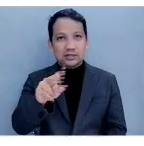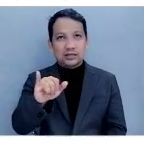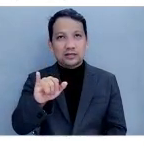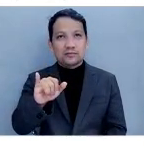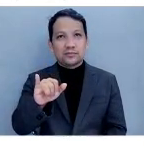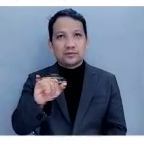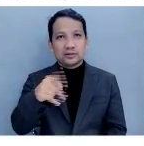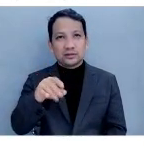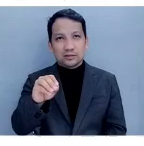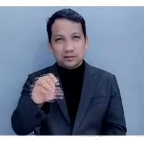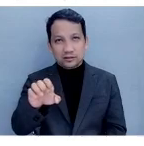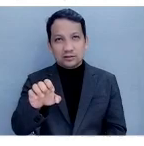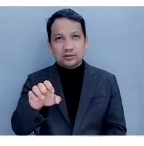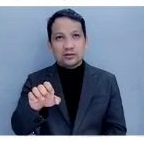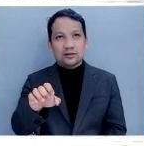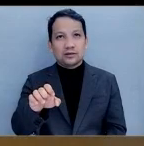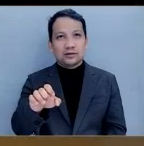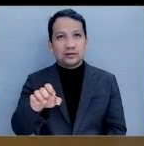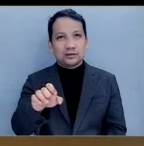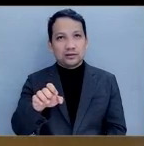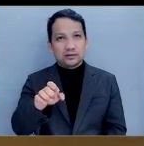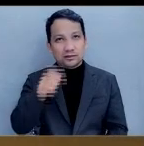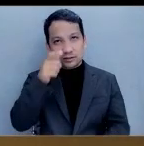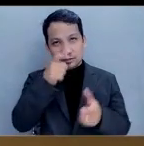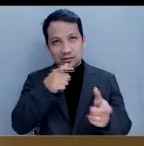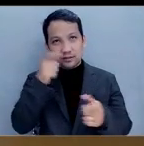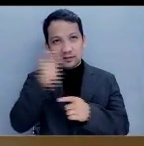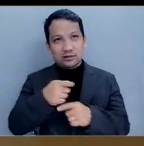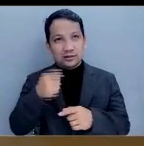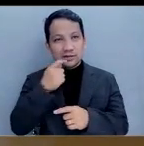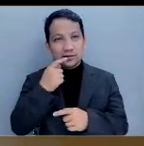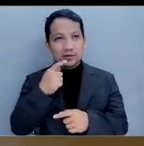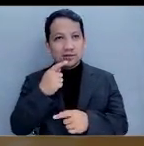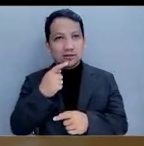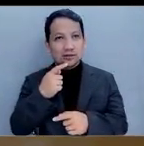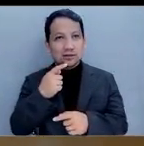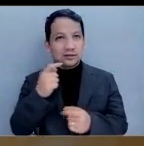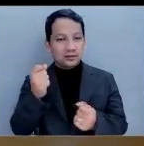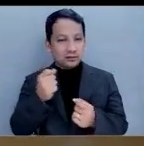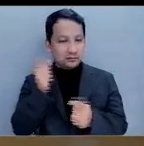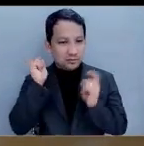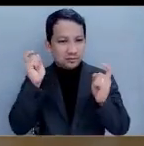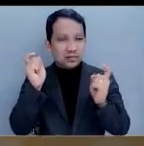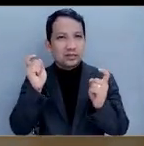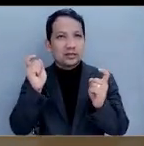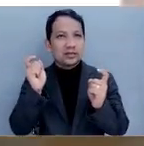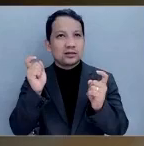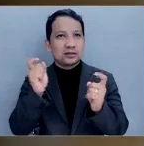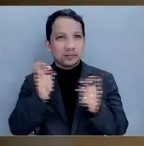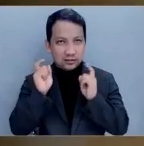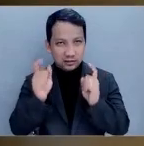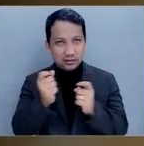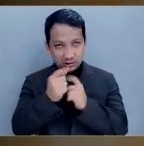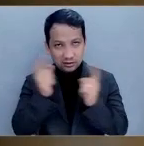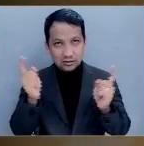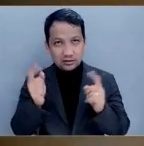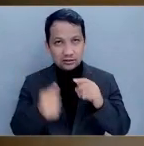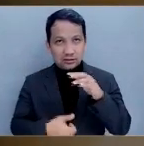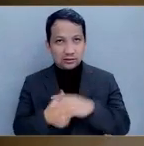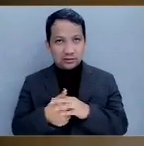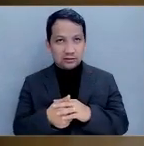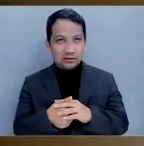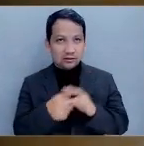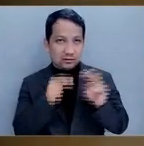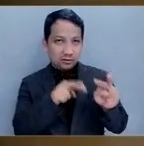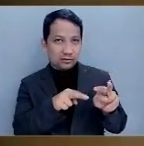Quiapo. Napanood ko yung trailer, sabi ko split second lang yun, di ba? Ganun kabilis. And then nung nakita